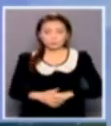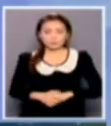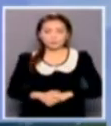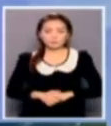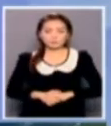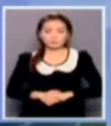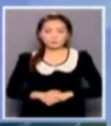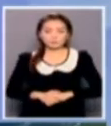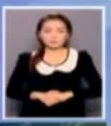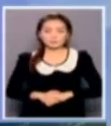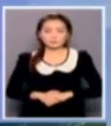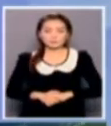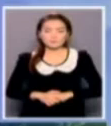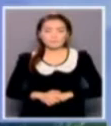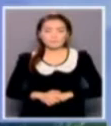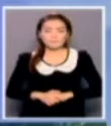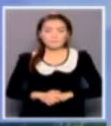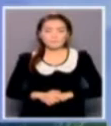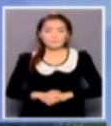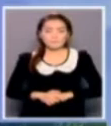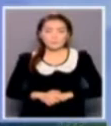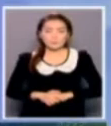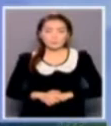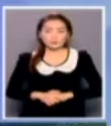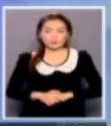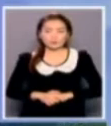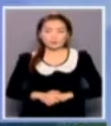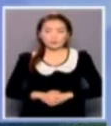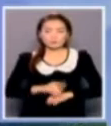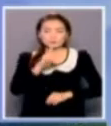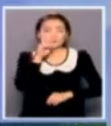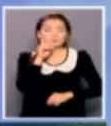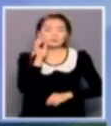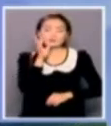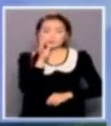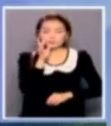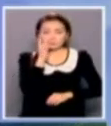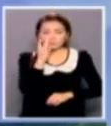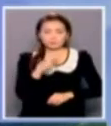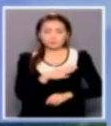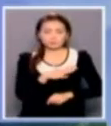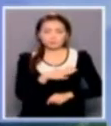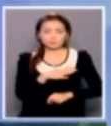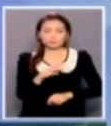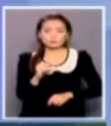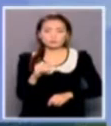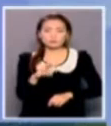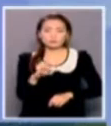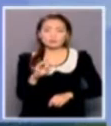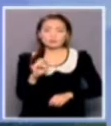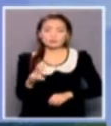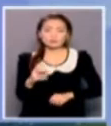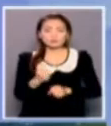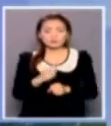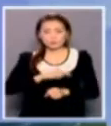мына Жұмекен туралы, енді менің мынау ең сол студент кезімде Жұмекен шығармашылығын зерттеп